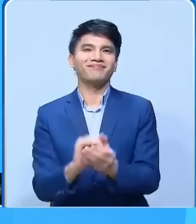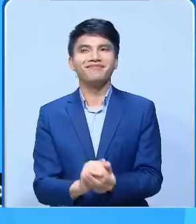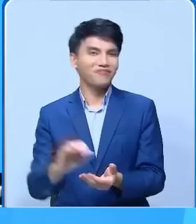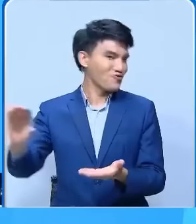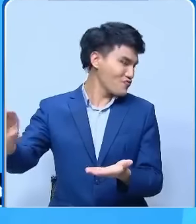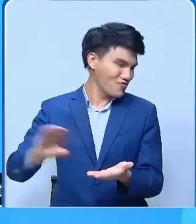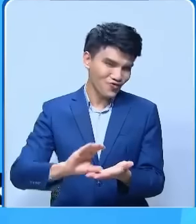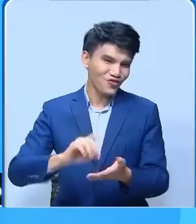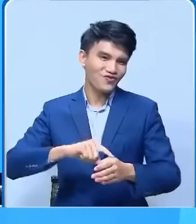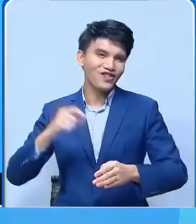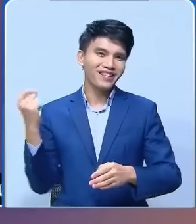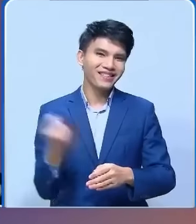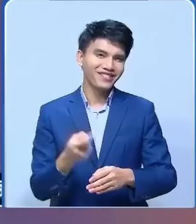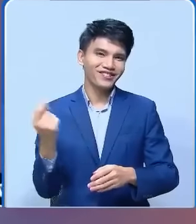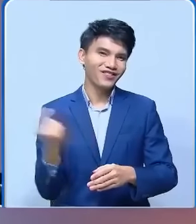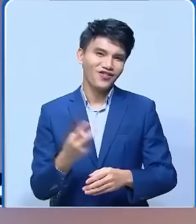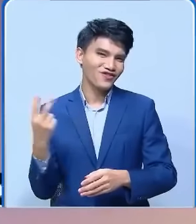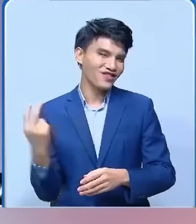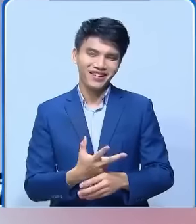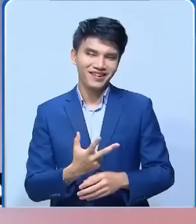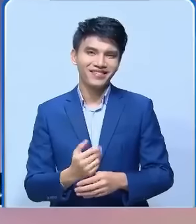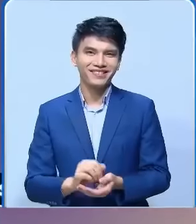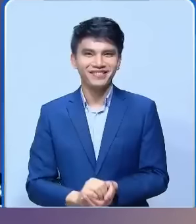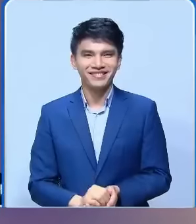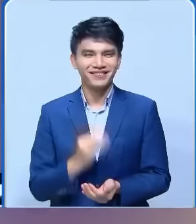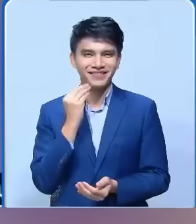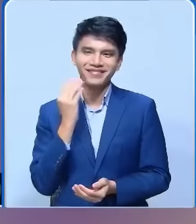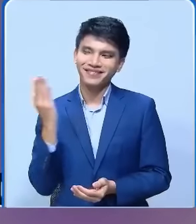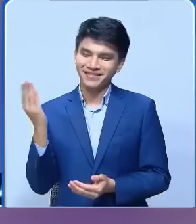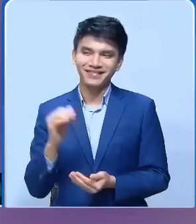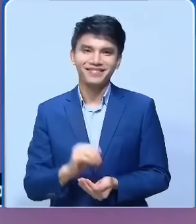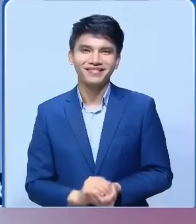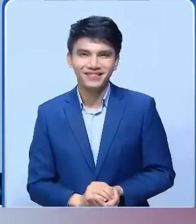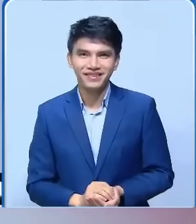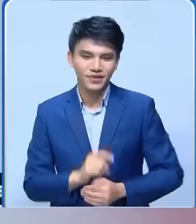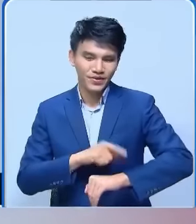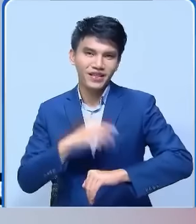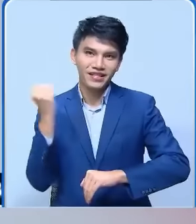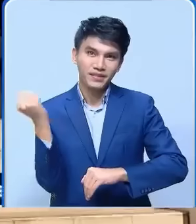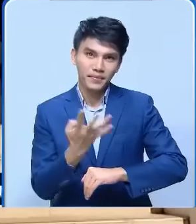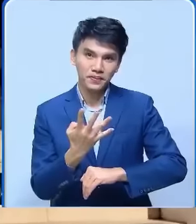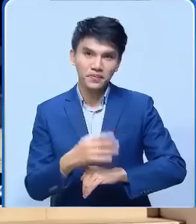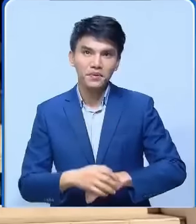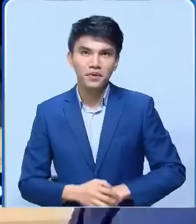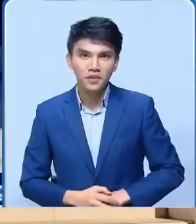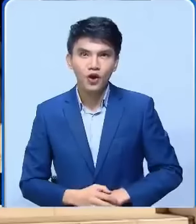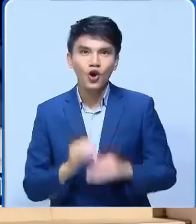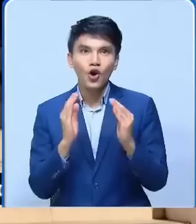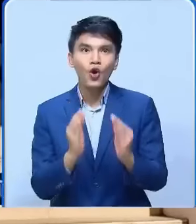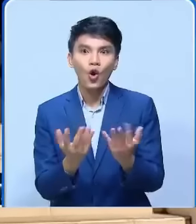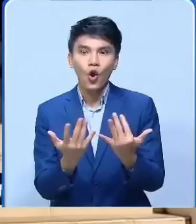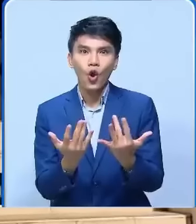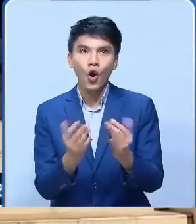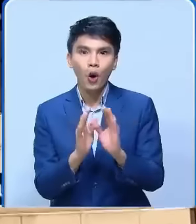ยตีหนึ่งตีสองตีสามไม่ทำอะไรมีบ้านหนึ่งนี่บ้านนึงเขาไปกดตอนตีสี่เขาบอกตอนที่ไปมีคนไปรออั